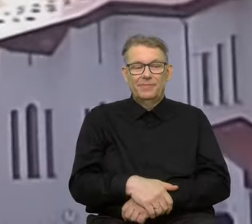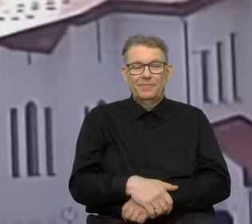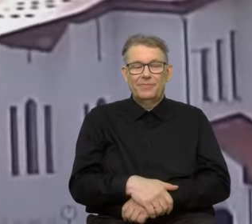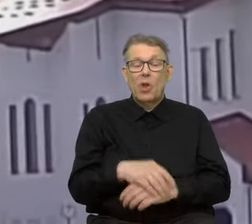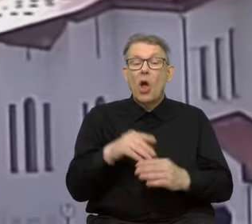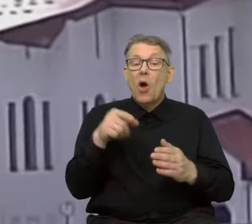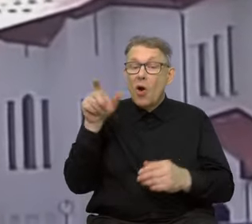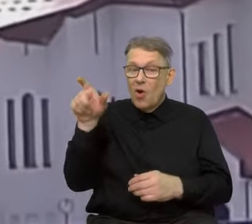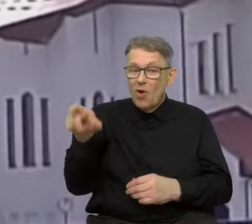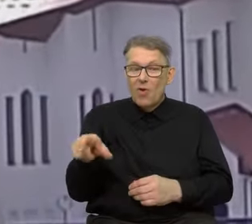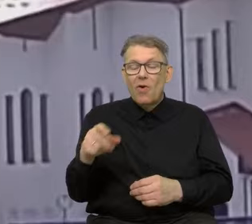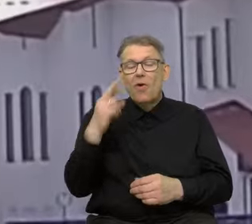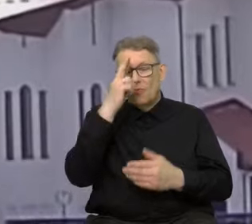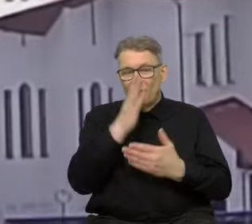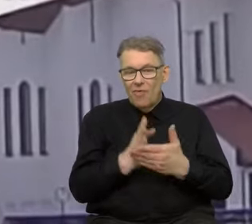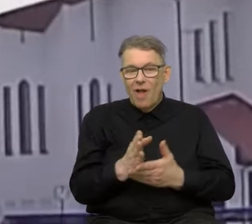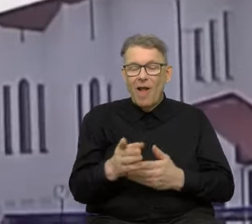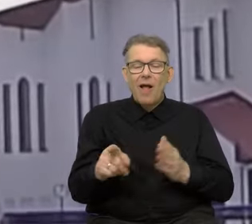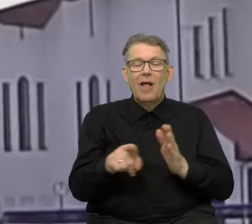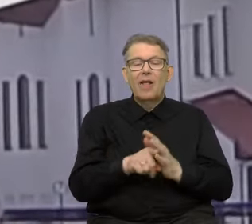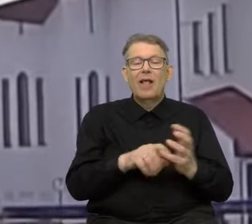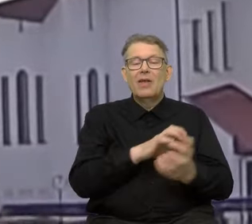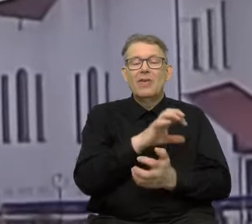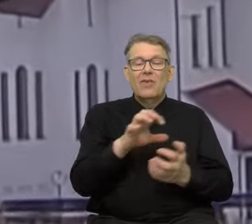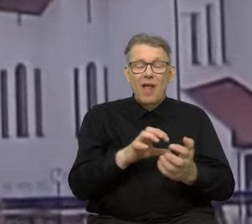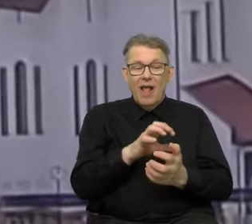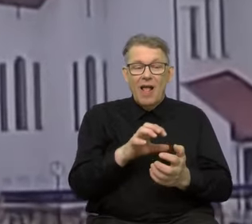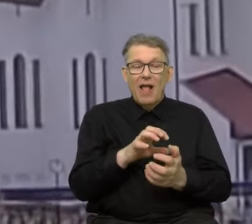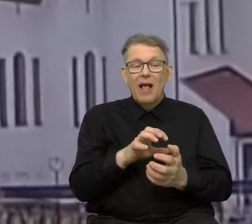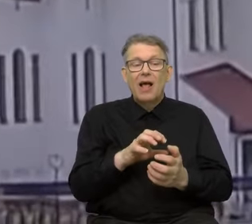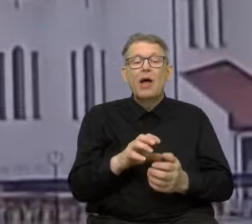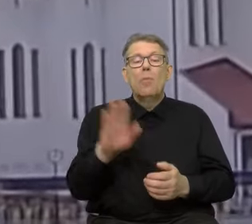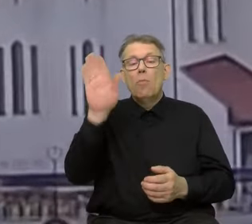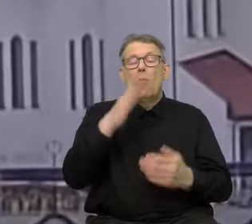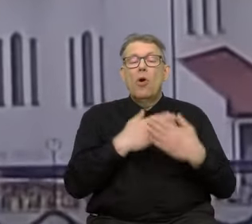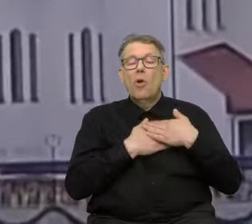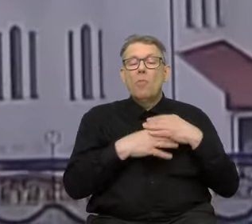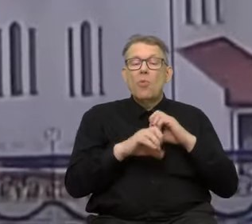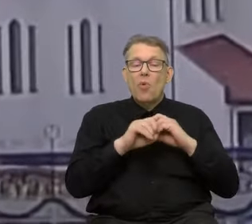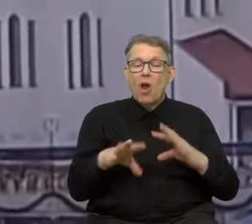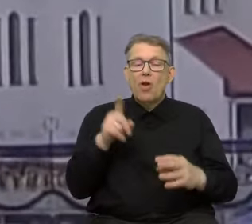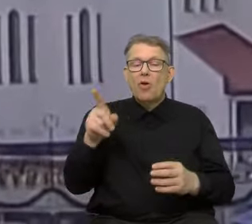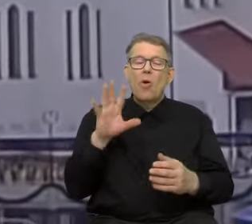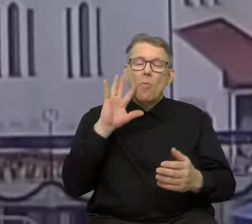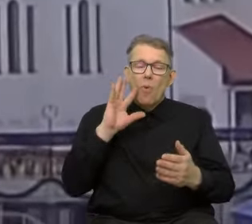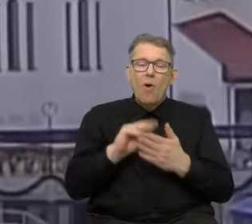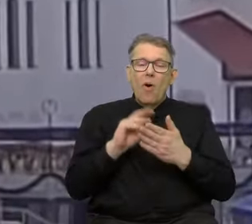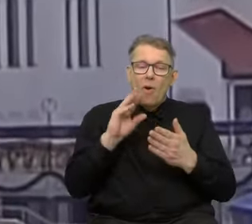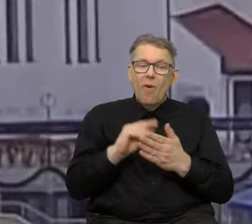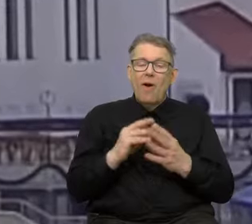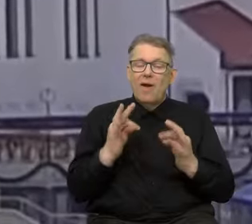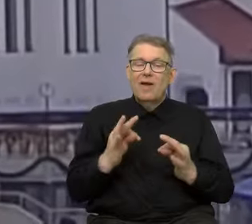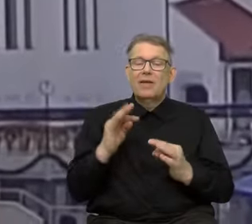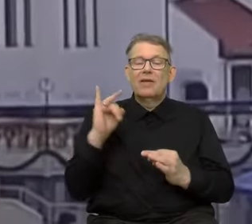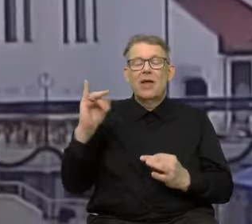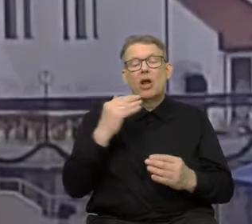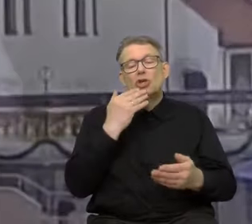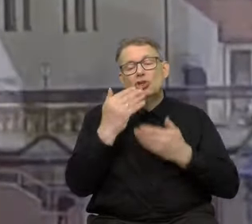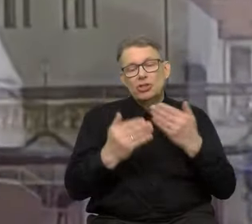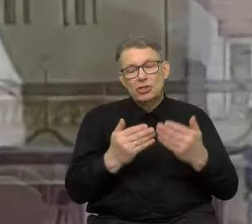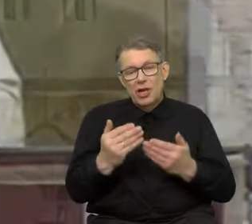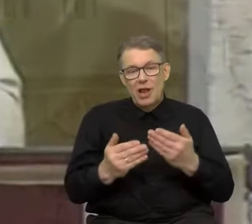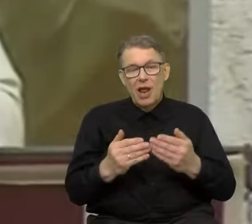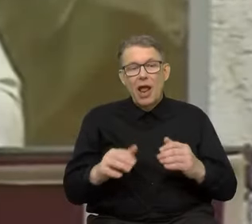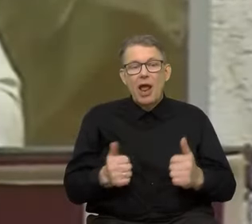To on zawieszył świat Bożemu Miłosierdziu, dlatego powtarzam jego życzenie. Bóg